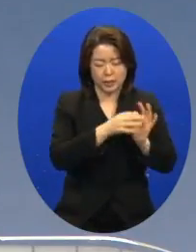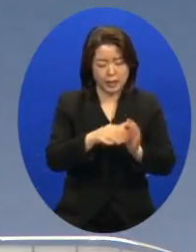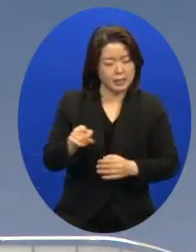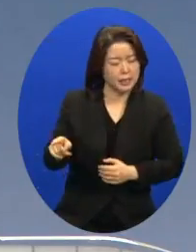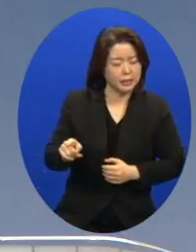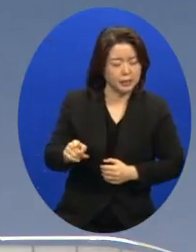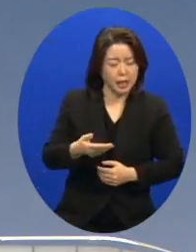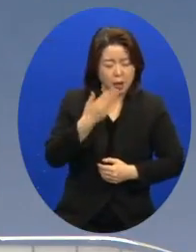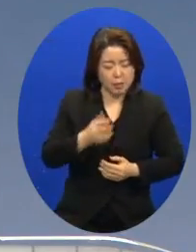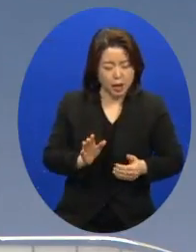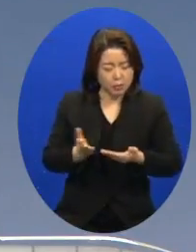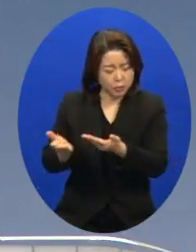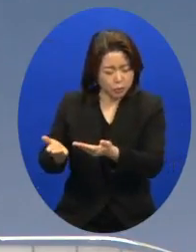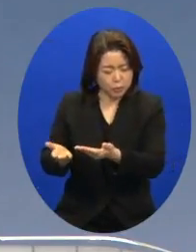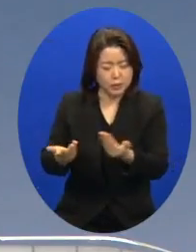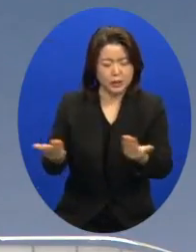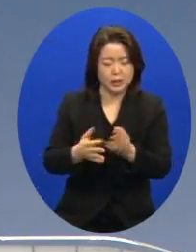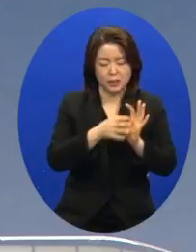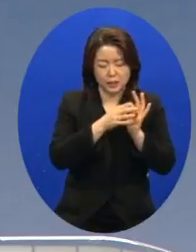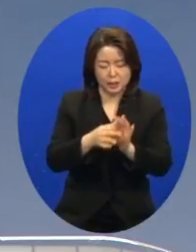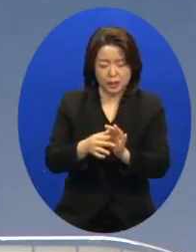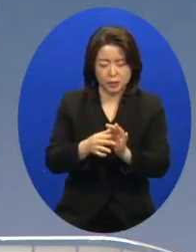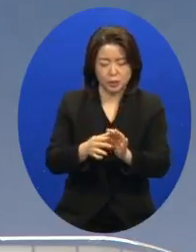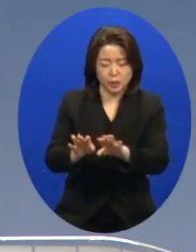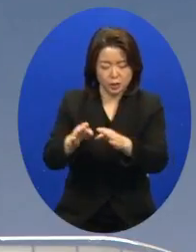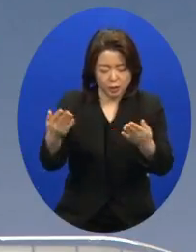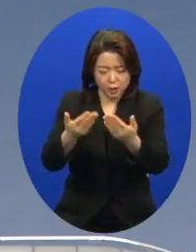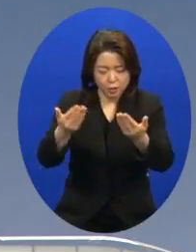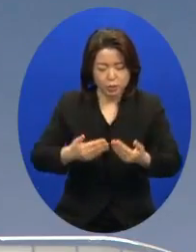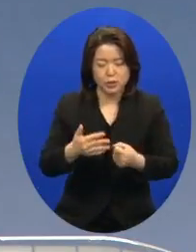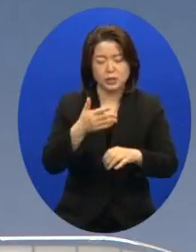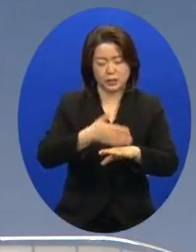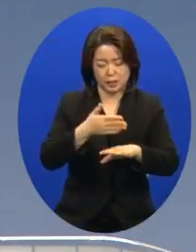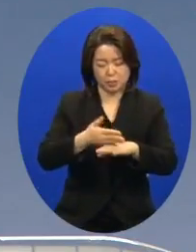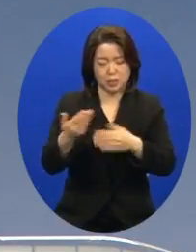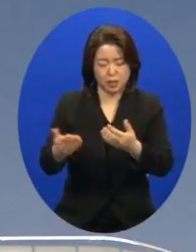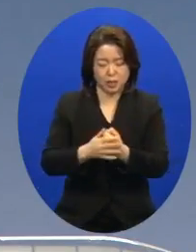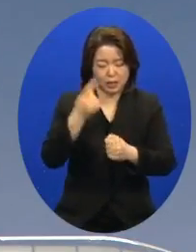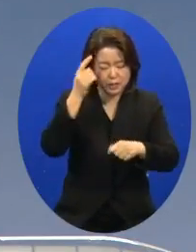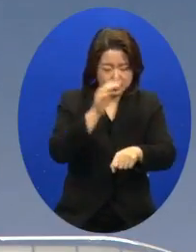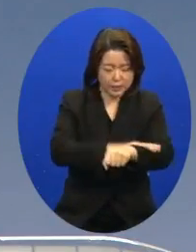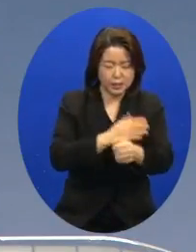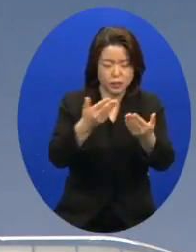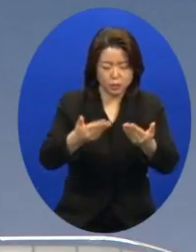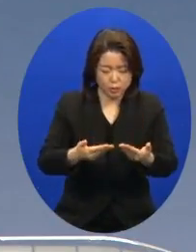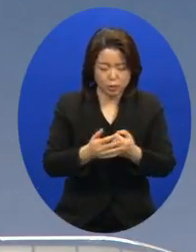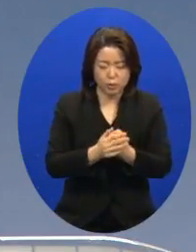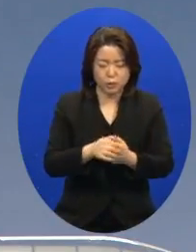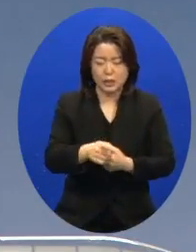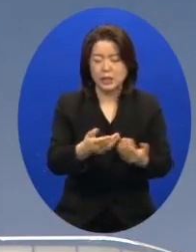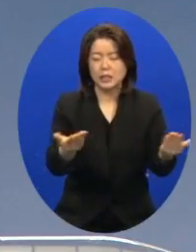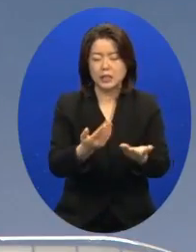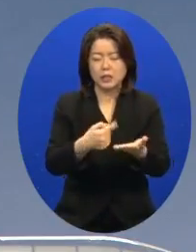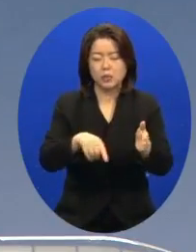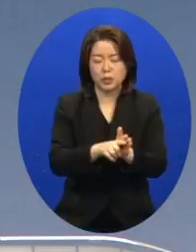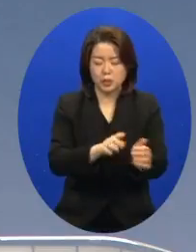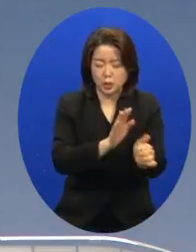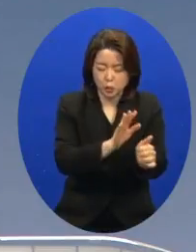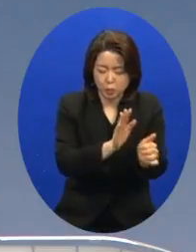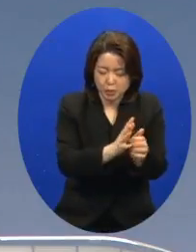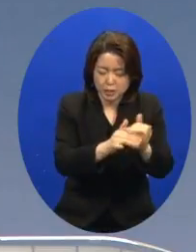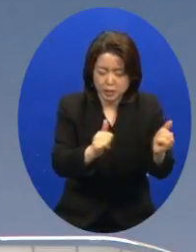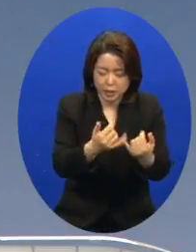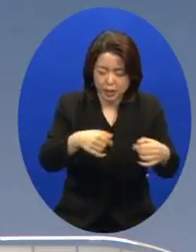식사를 제공하는 일을 계속하게 해 주시니 감사한 지혜를 주소서 이를 위해 돕는 이들이 함께